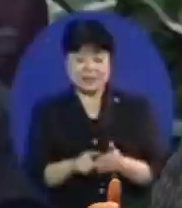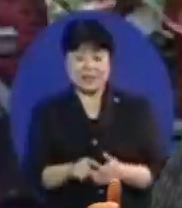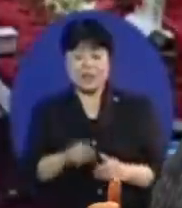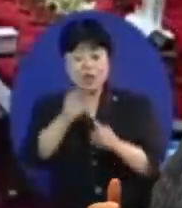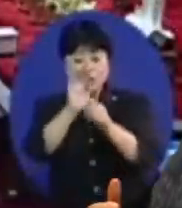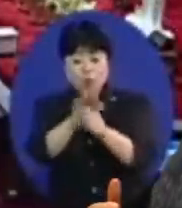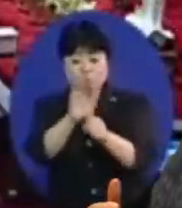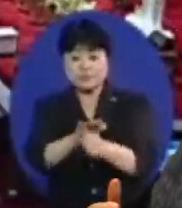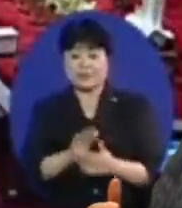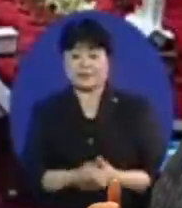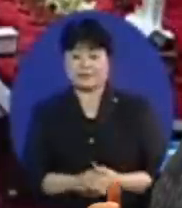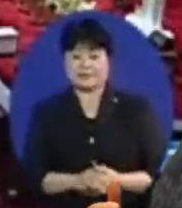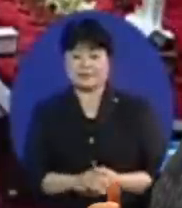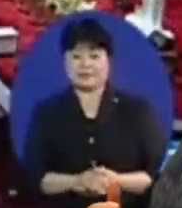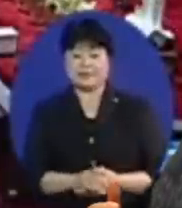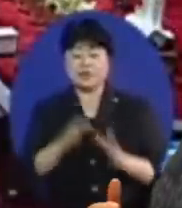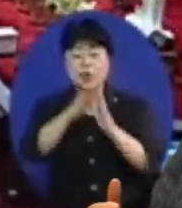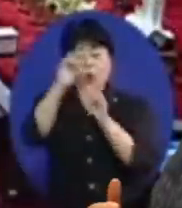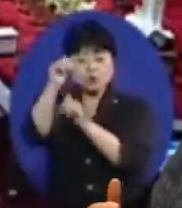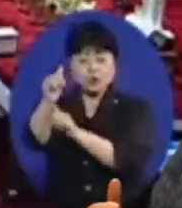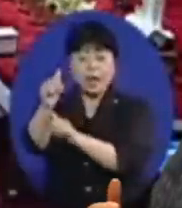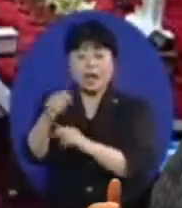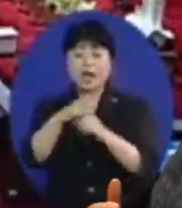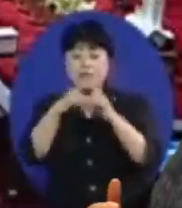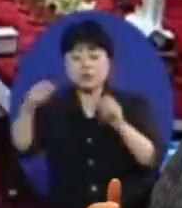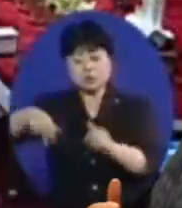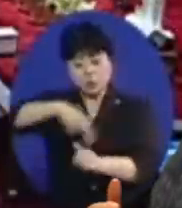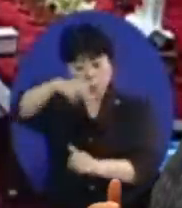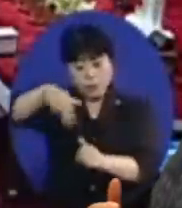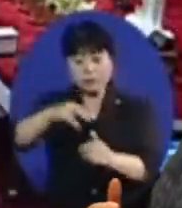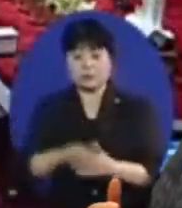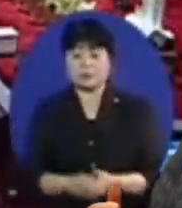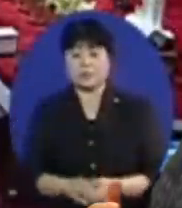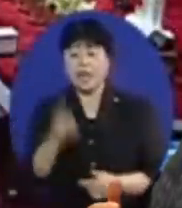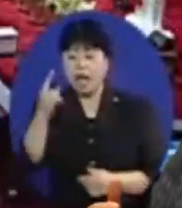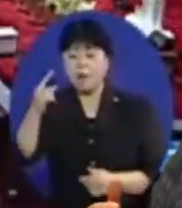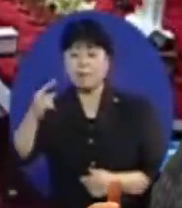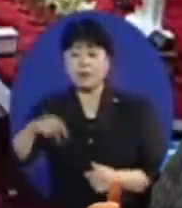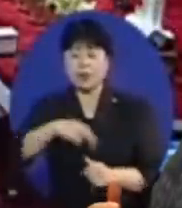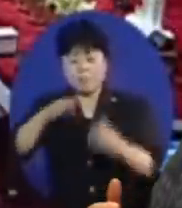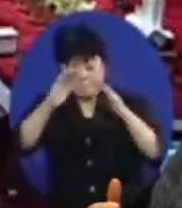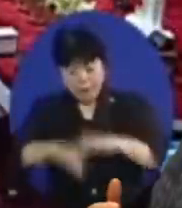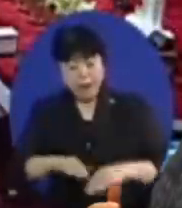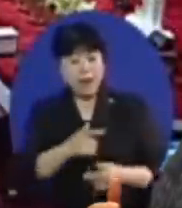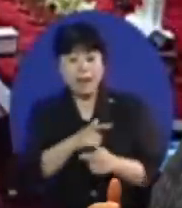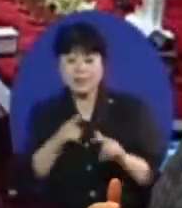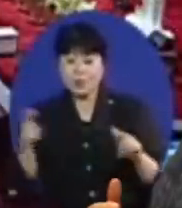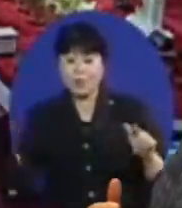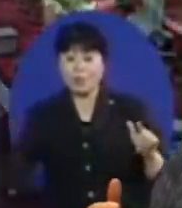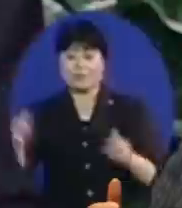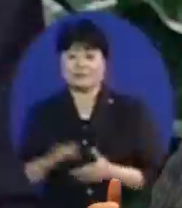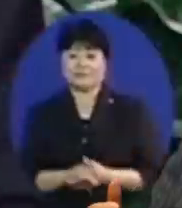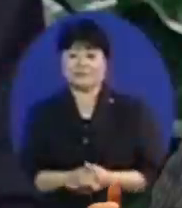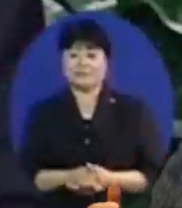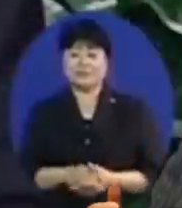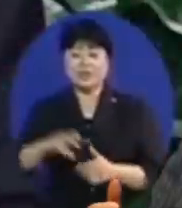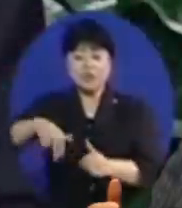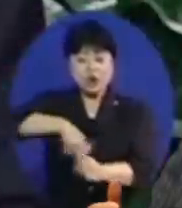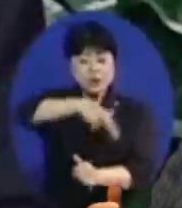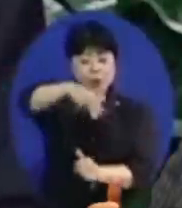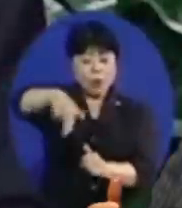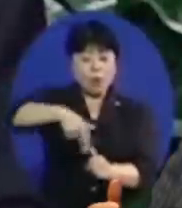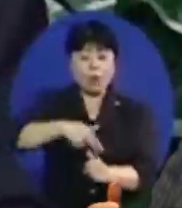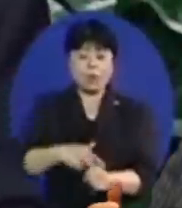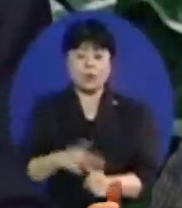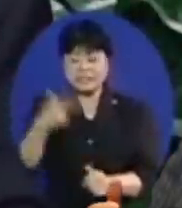주시는 것입니다. 여호수아가 여리고성 돌기도 보십시오. 한 번에 여리고성이 무너지지 않았었습니다. 여리고를